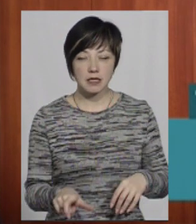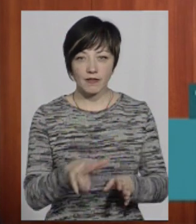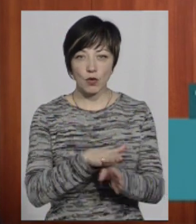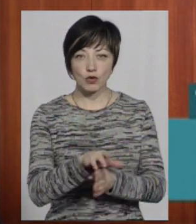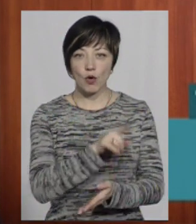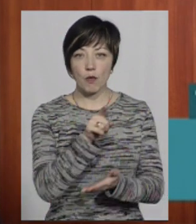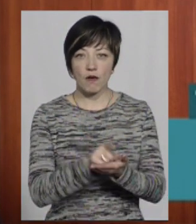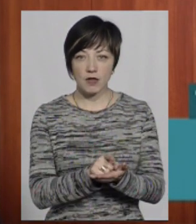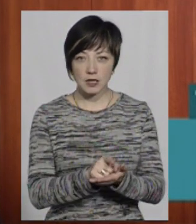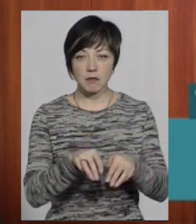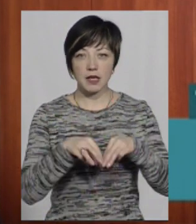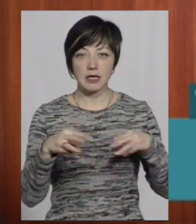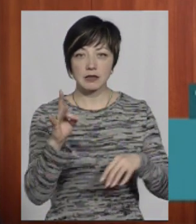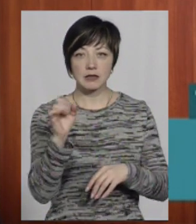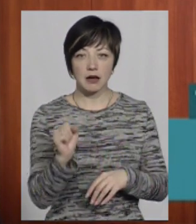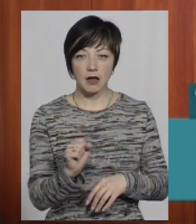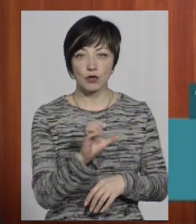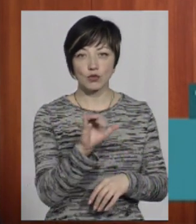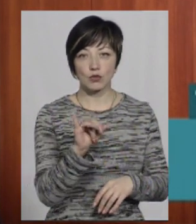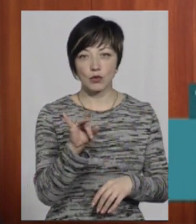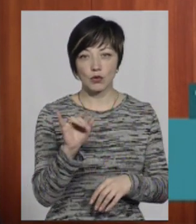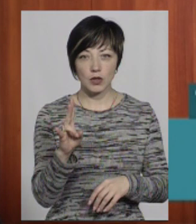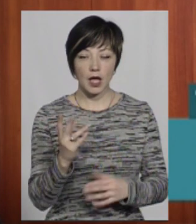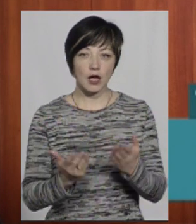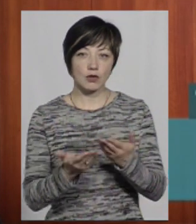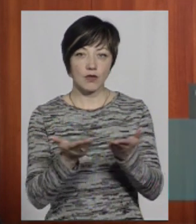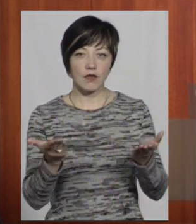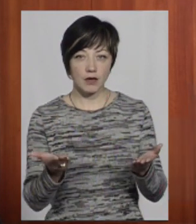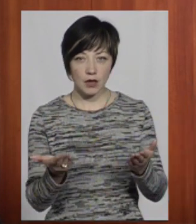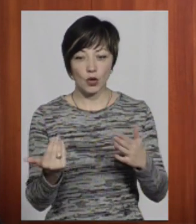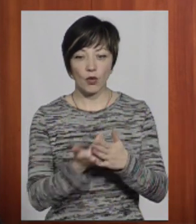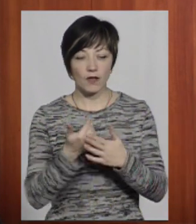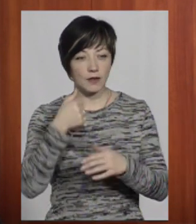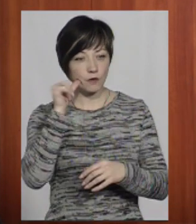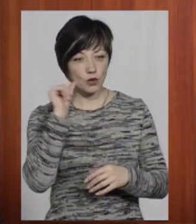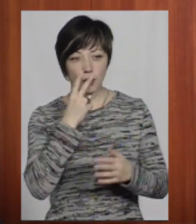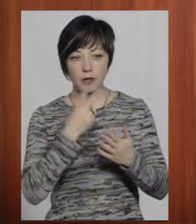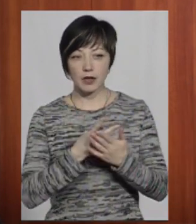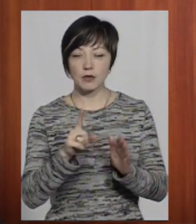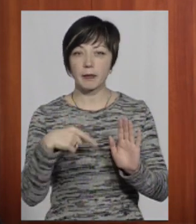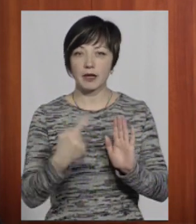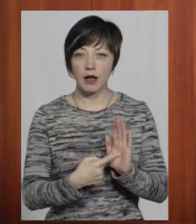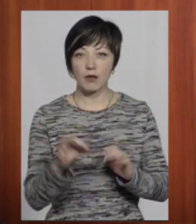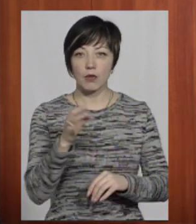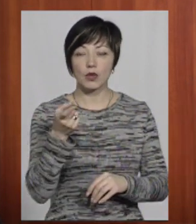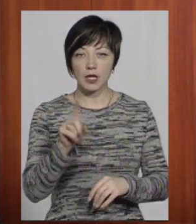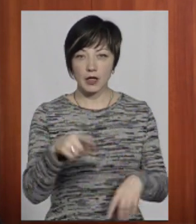виконуючи обов'язки міністра Уляни Супрун. І якщо ви вже в новинах вчора бачили, стоїть питання про те, щоб